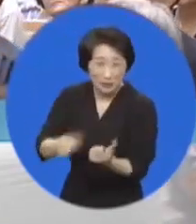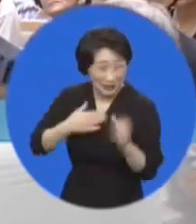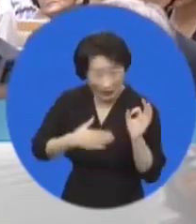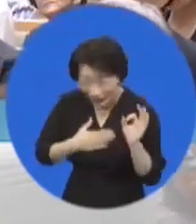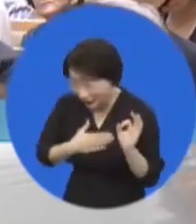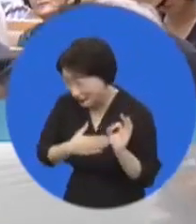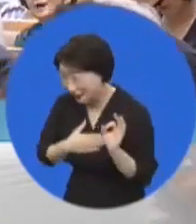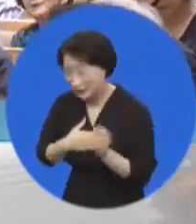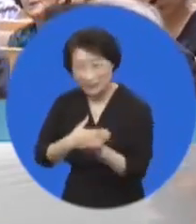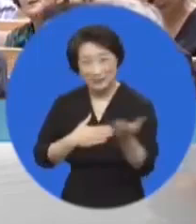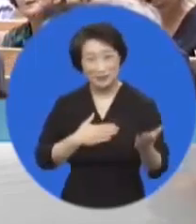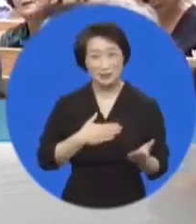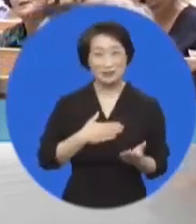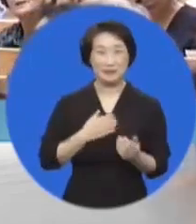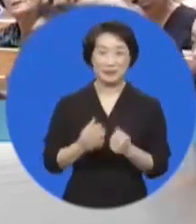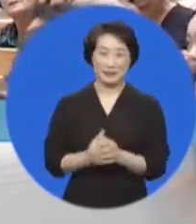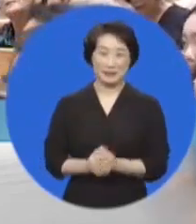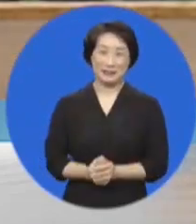알아듣습니까?